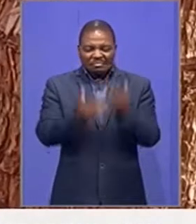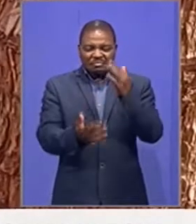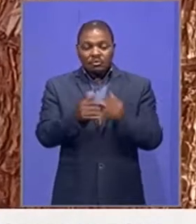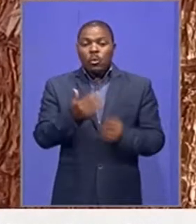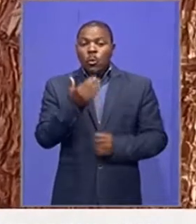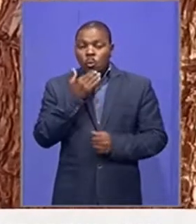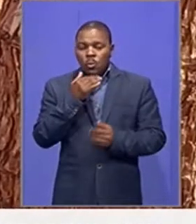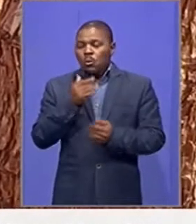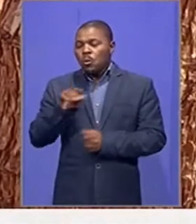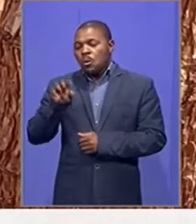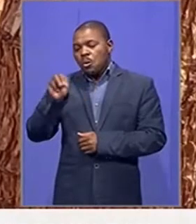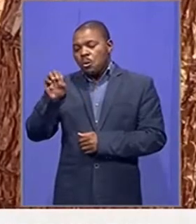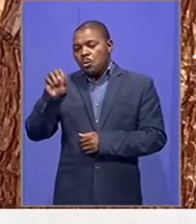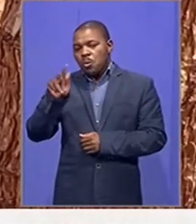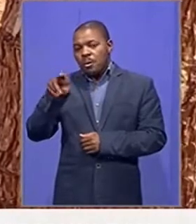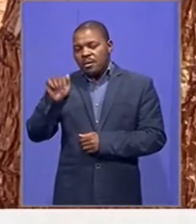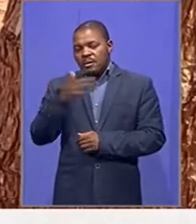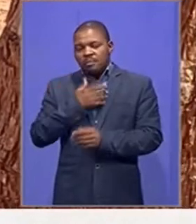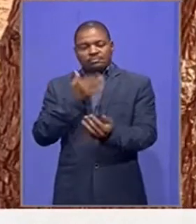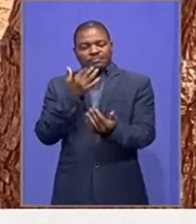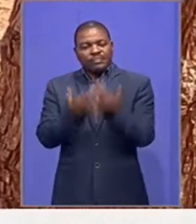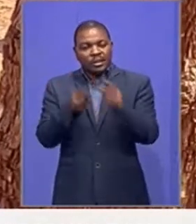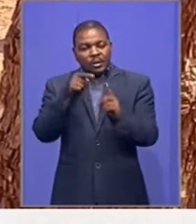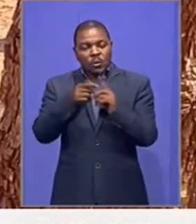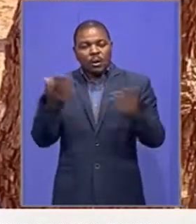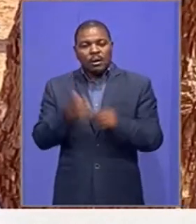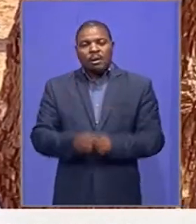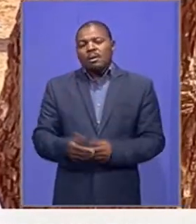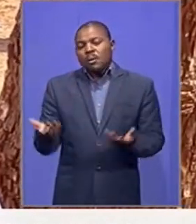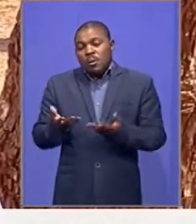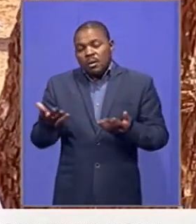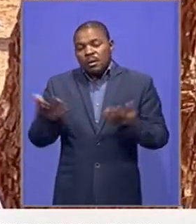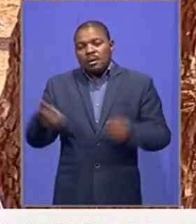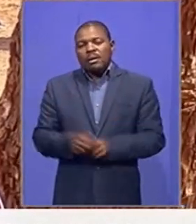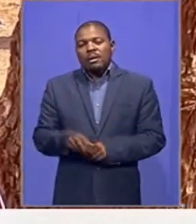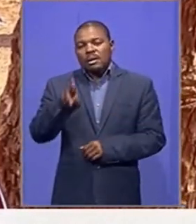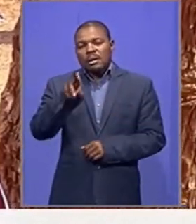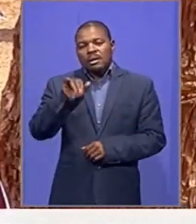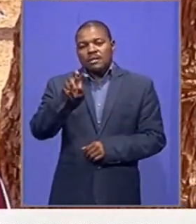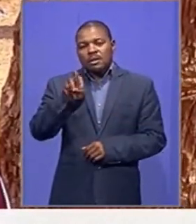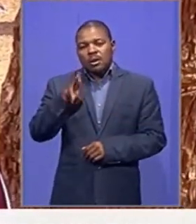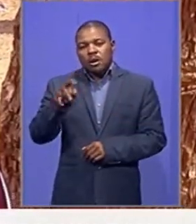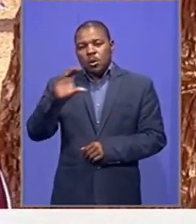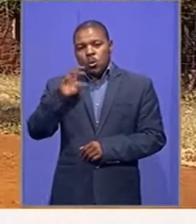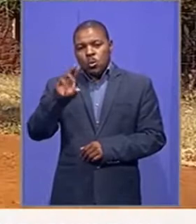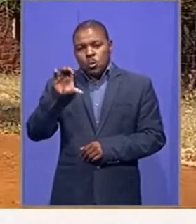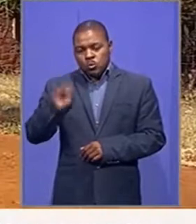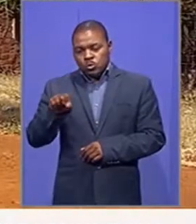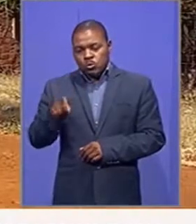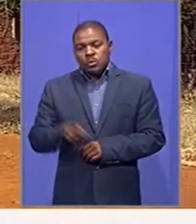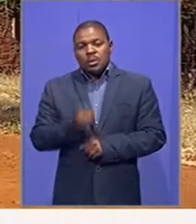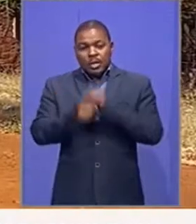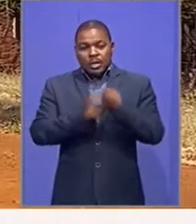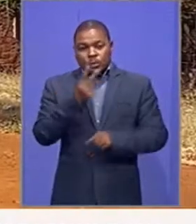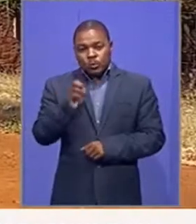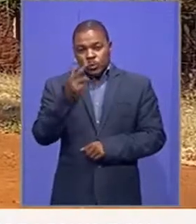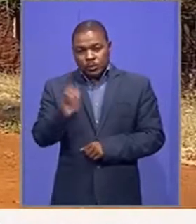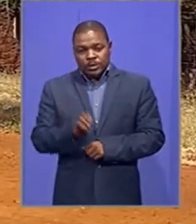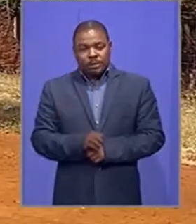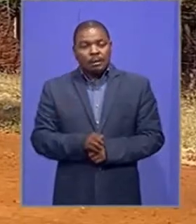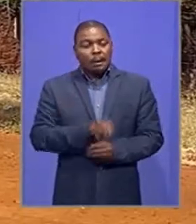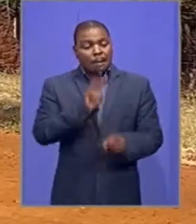la gagwe Lucky Mokoena motseng wa River Cross go la Burgersfort ka ngwaga wa 2020. Mmago Nanikana o re ga a tshepe mahlo